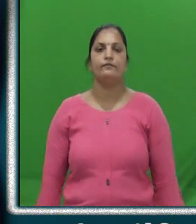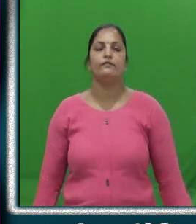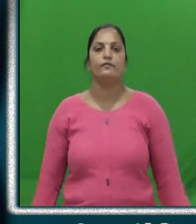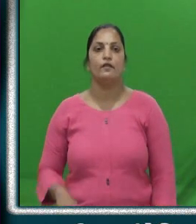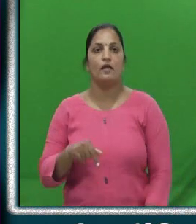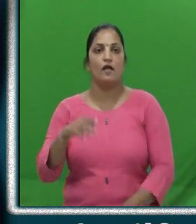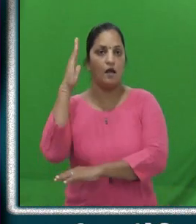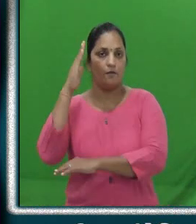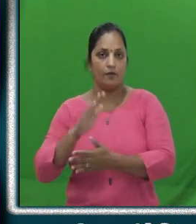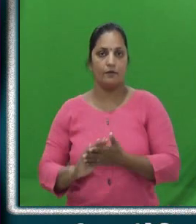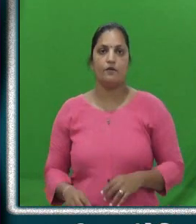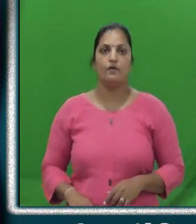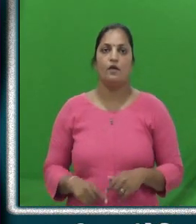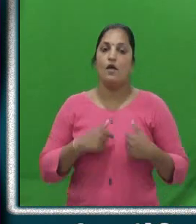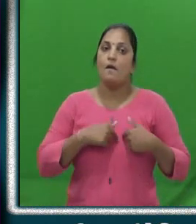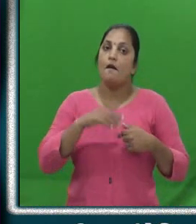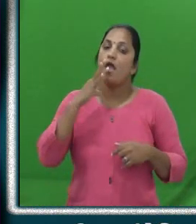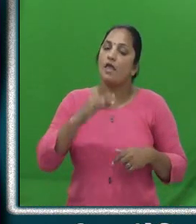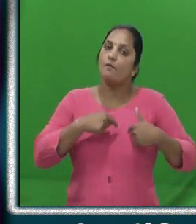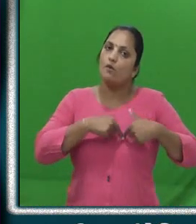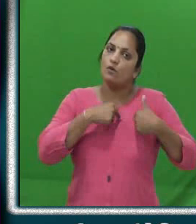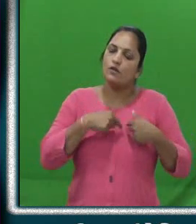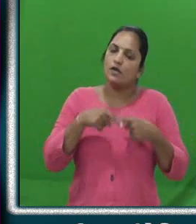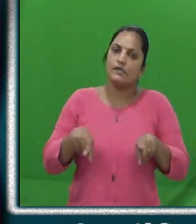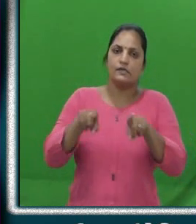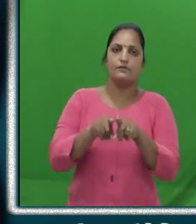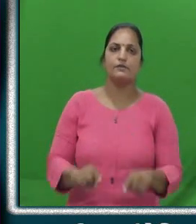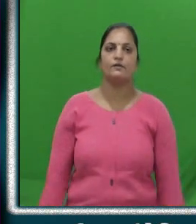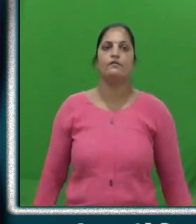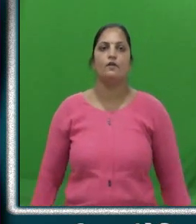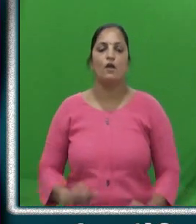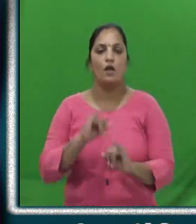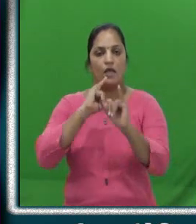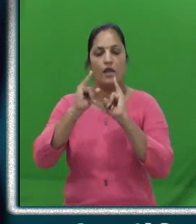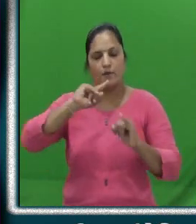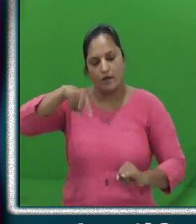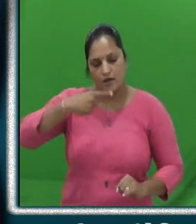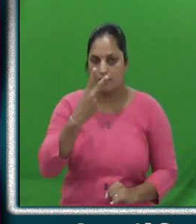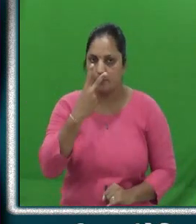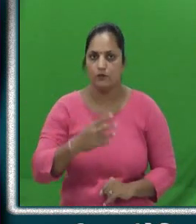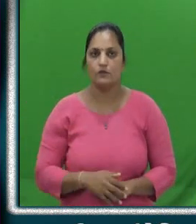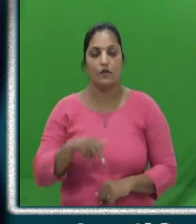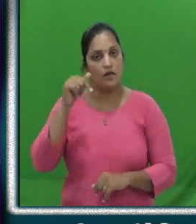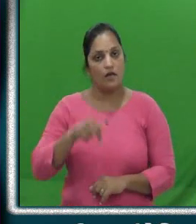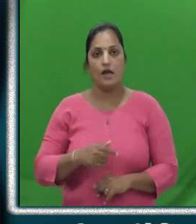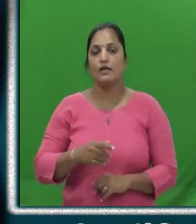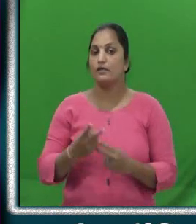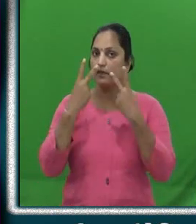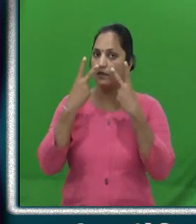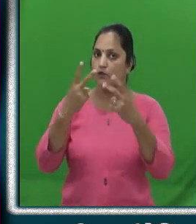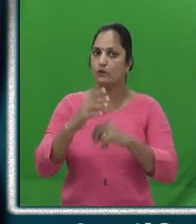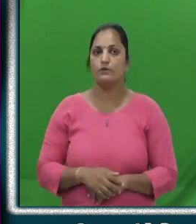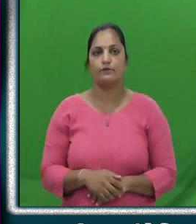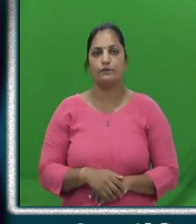બરાબર તો આ આખા પાઠનું હવે મેઇન હાર્ટ તમે જોઈ લો ઇન્ટરવ્યુ આપણે કાલથી જોવાનું છે આજે